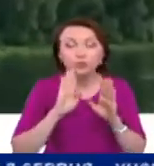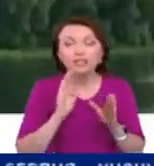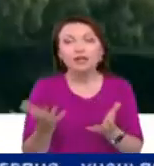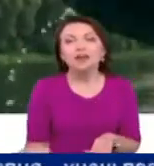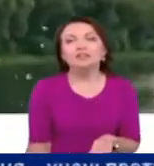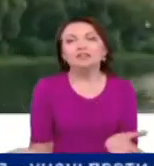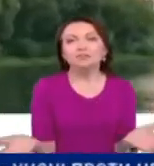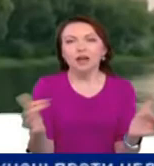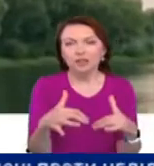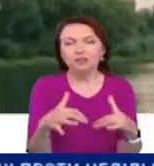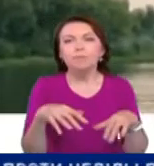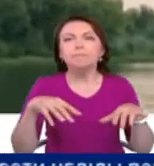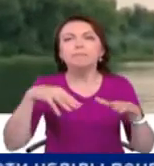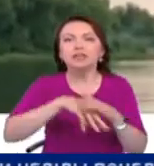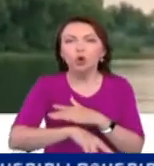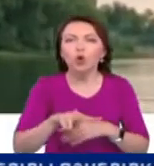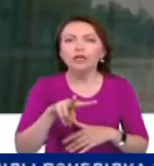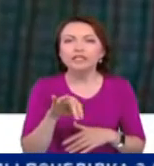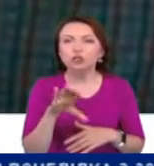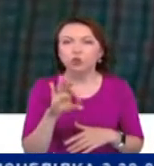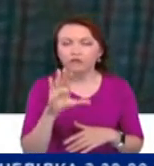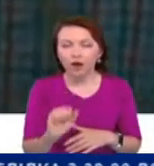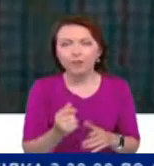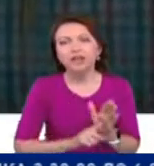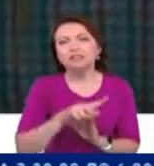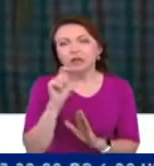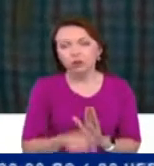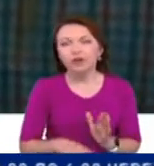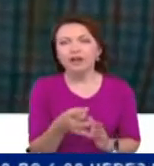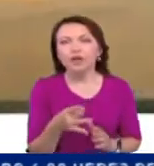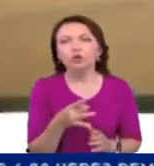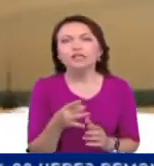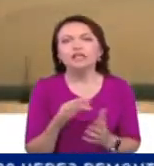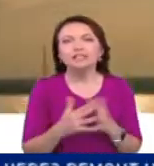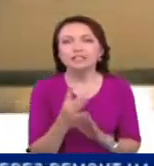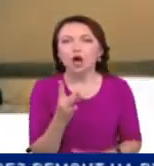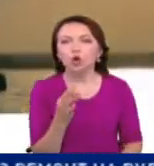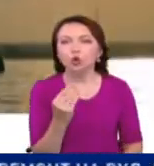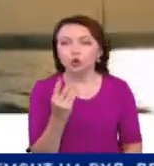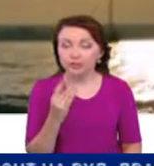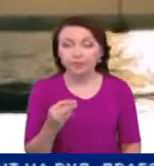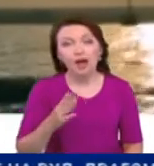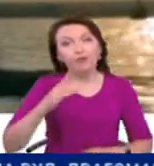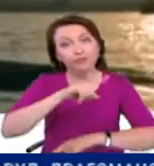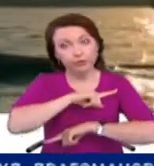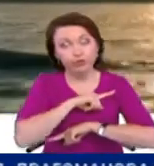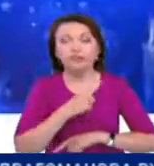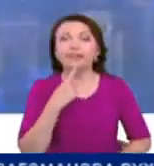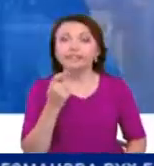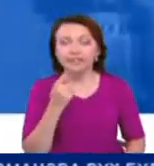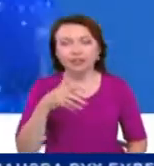суботу вранці на метро Лісова. Сплав стартуватиме в районі села Рожни. Фінішуватиме у неділю на